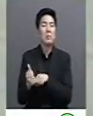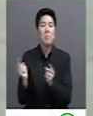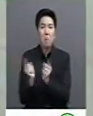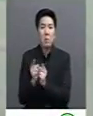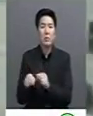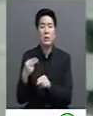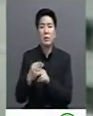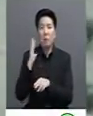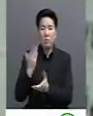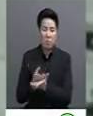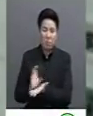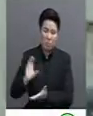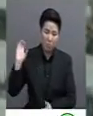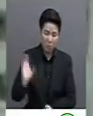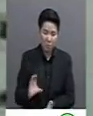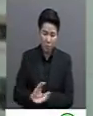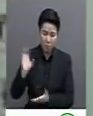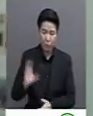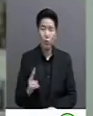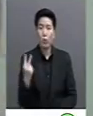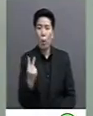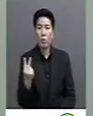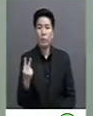นก็คือนายอนิรุธกับนายเมธวินได้ครับ